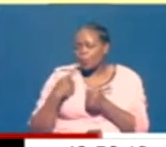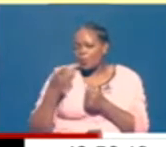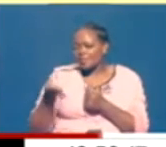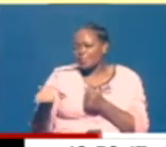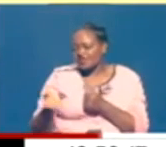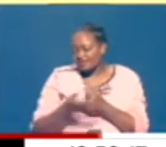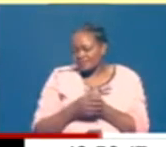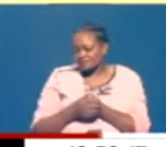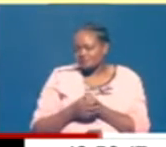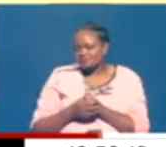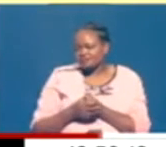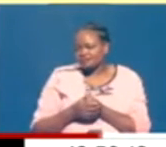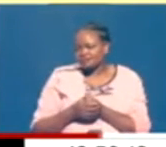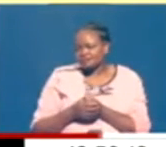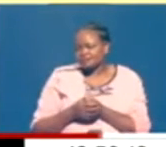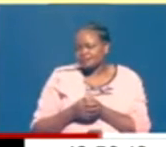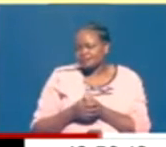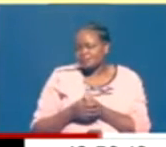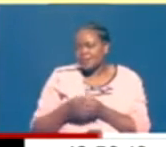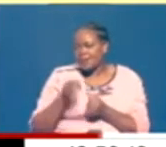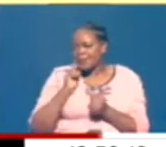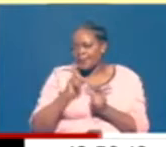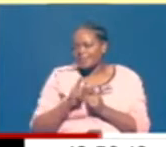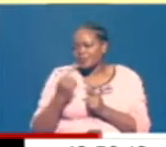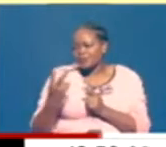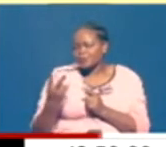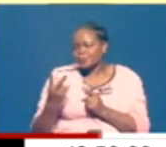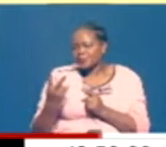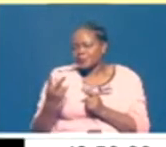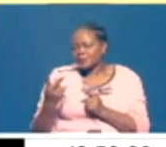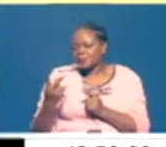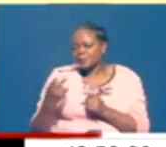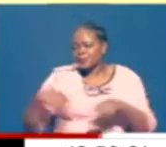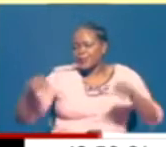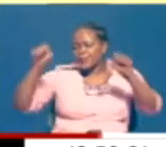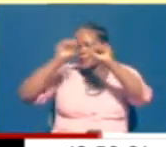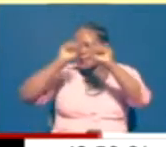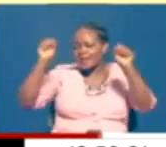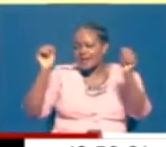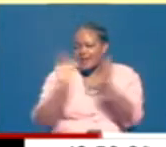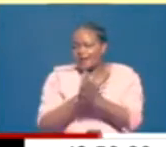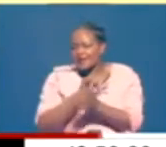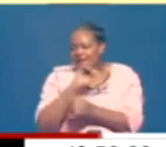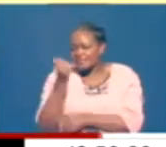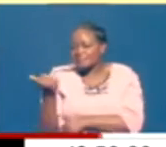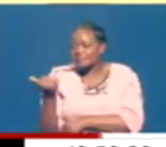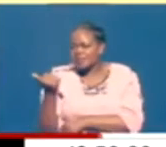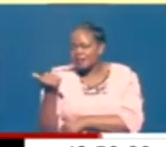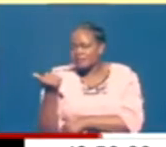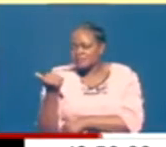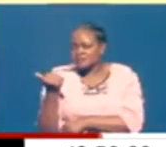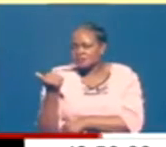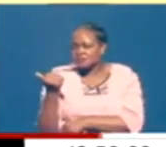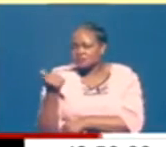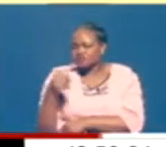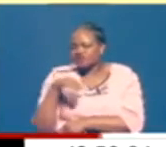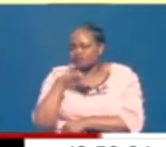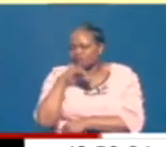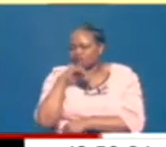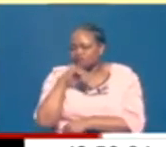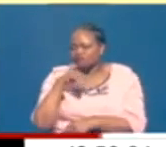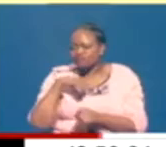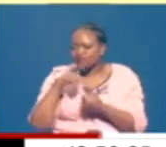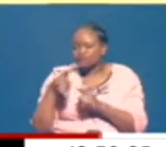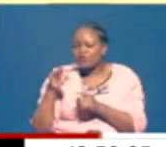na wale ndugu wawili, raisi na mwenzake akiwa mheshimiwa Raila, walienda wakachagua